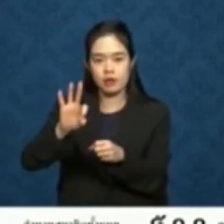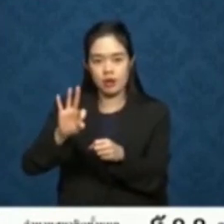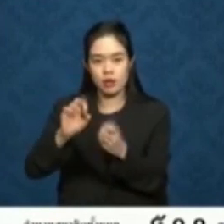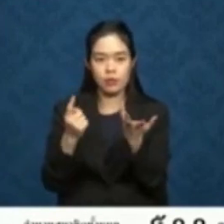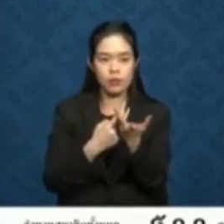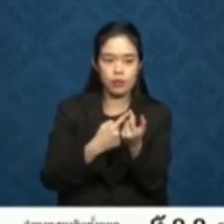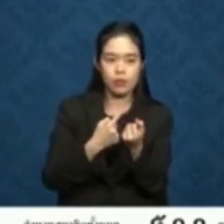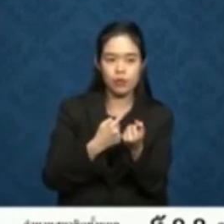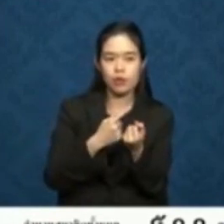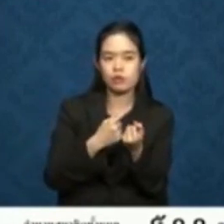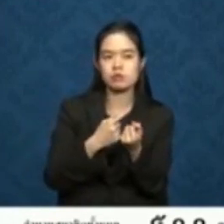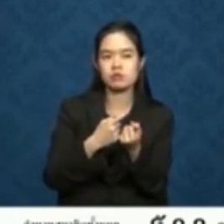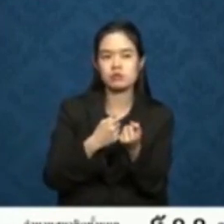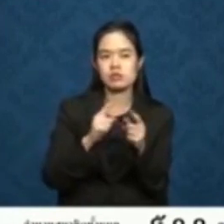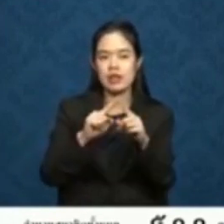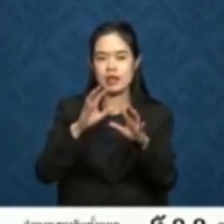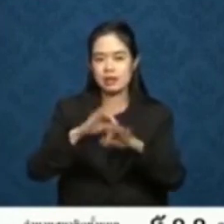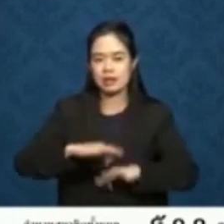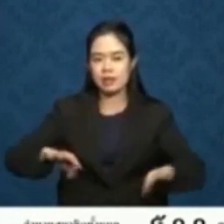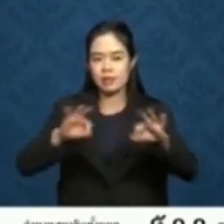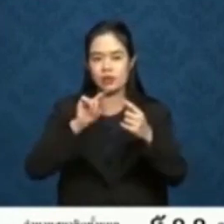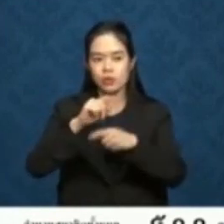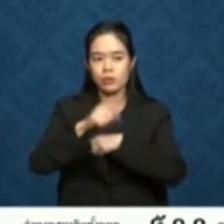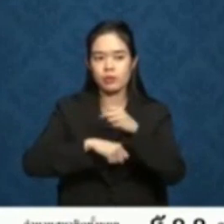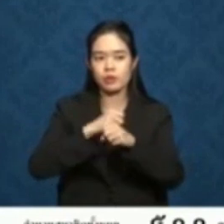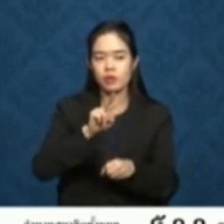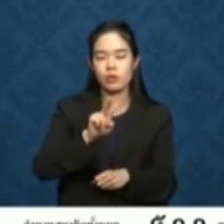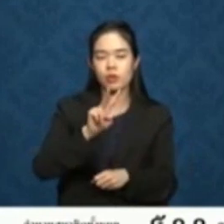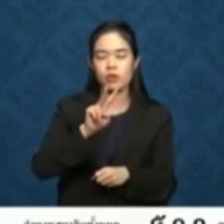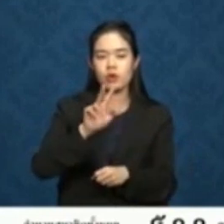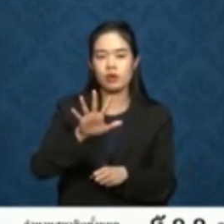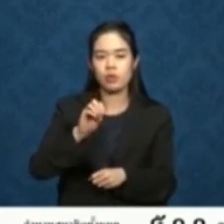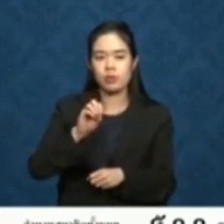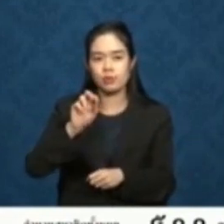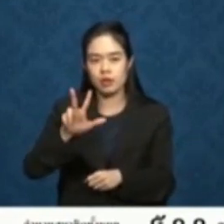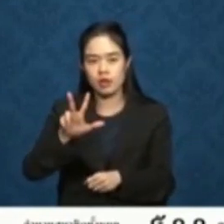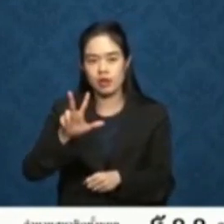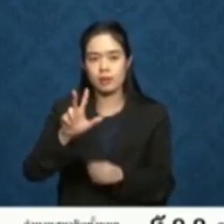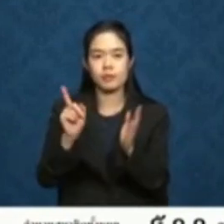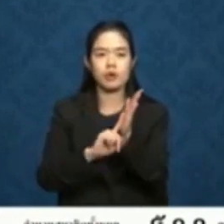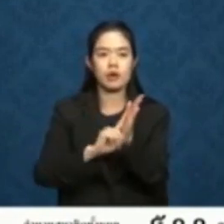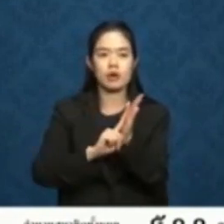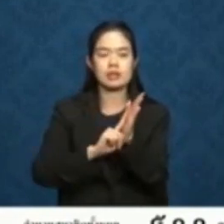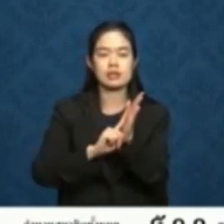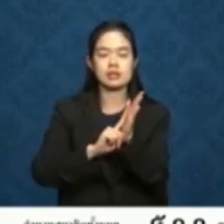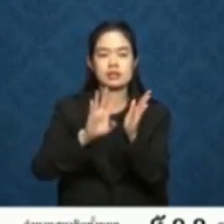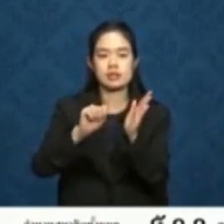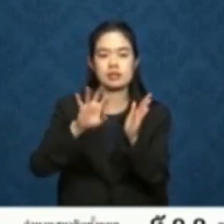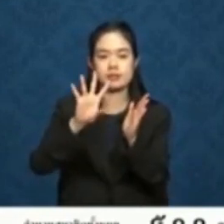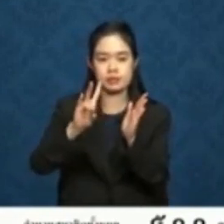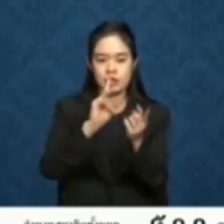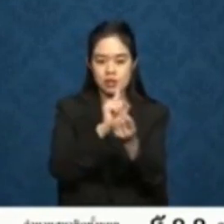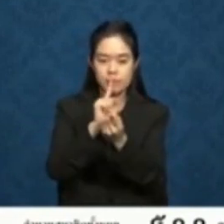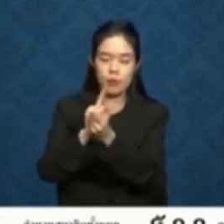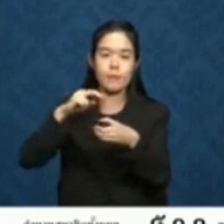10ครั้งแต่อยากให้โฟกัสที่ปี63และ64ครับปี63นี่พบเหตุการณ์ทั้งหมด47ครั้งครับ